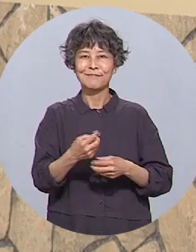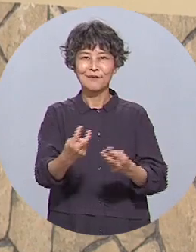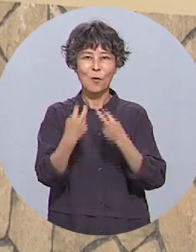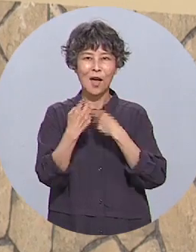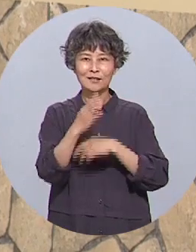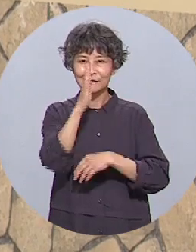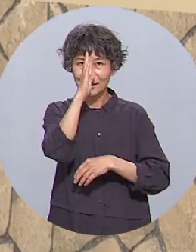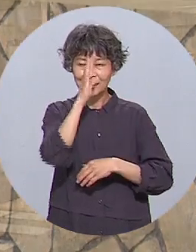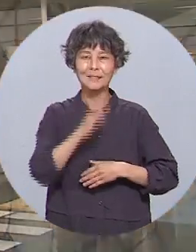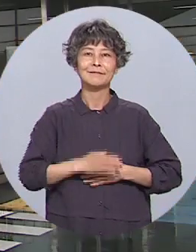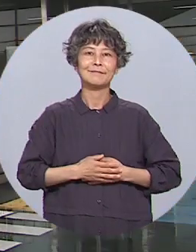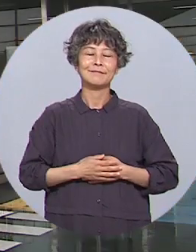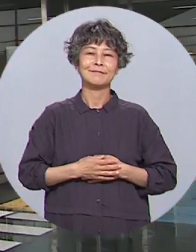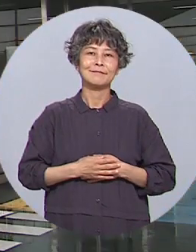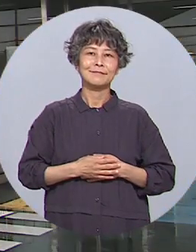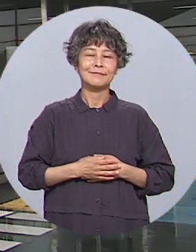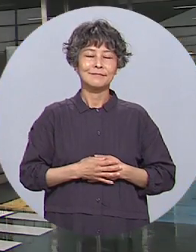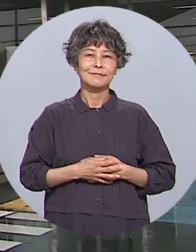覧ください。